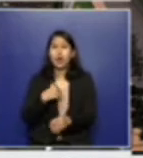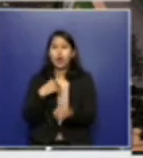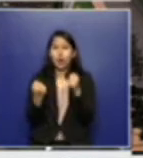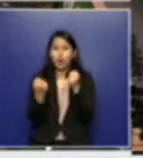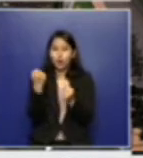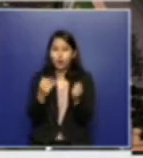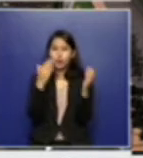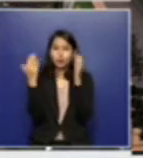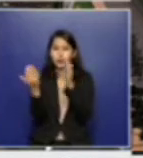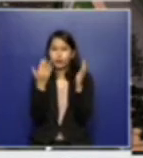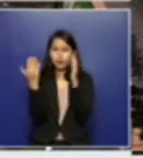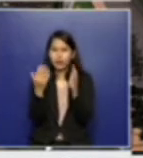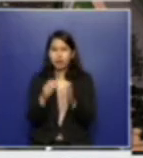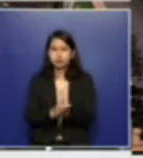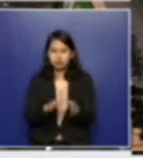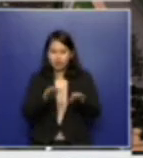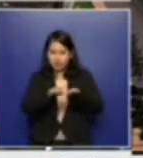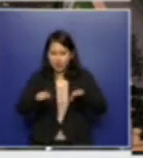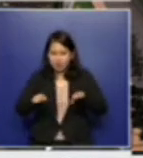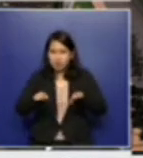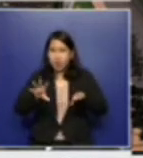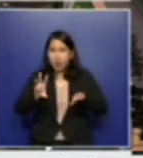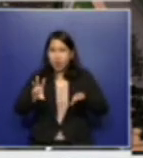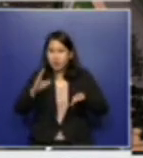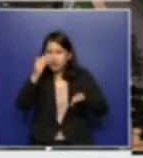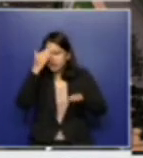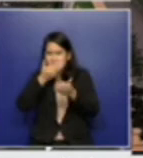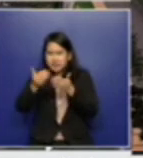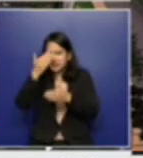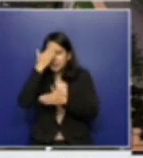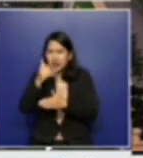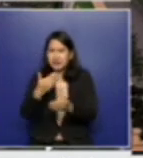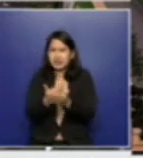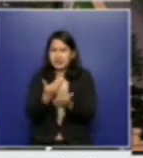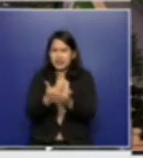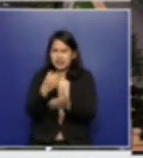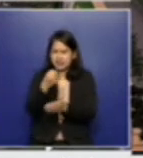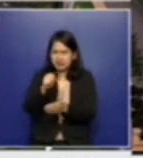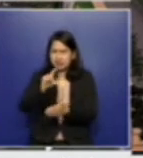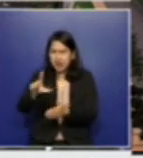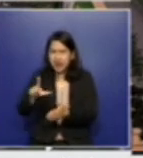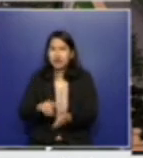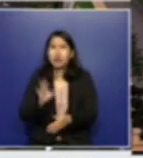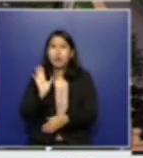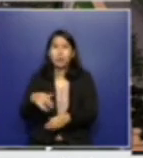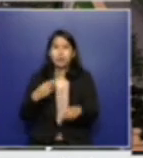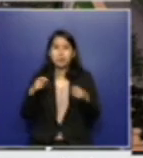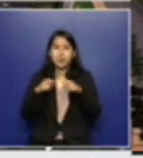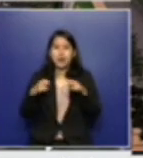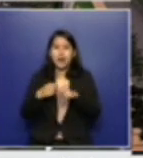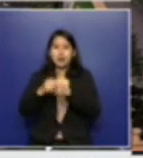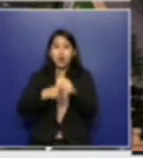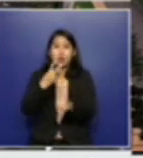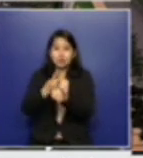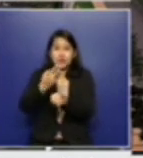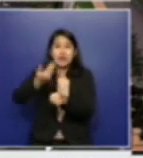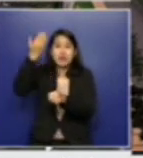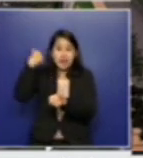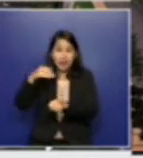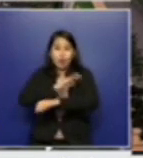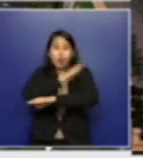ที่ว่าซื้อมาทำไม6คันคันนึงตั้งหลาย10ล้านบาทปรากฏว่าเกิดเหตุหมูป่าที่เชียงราย2ปีที่แล้วครับก็หาเรื่